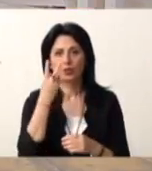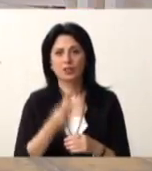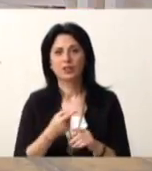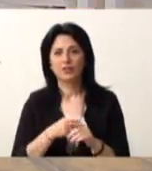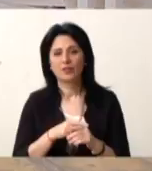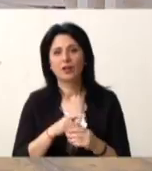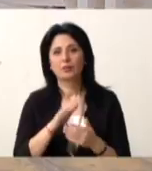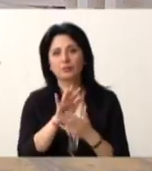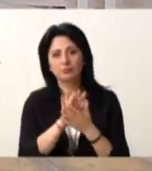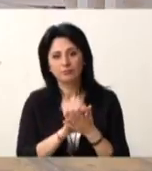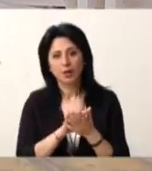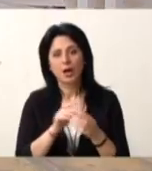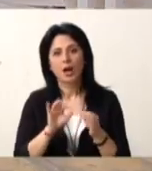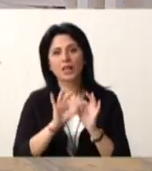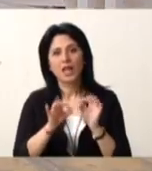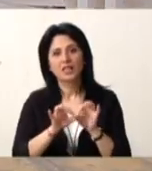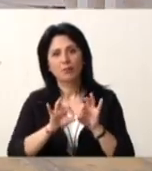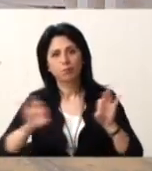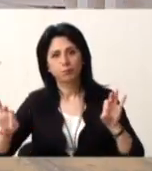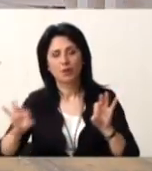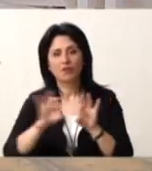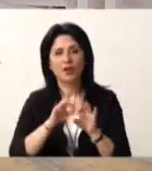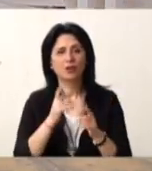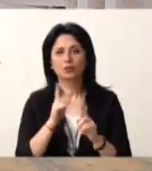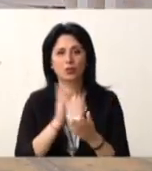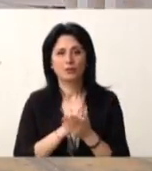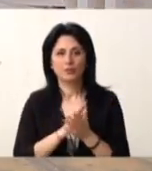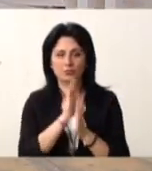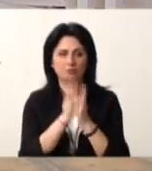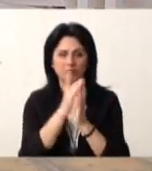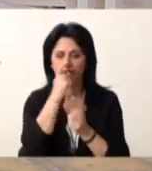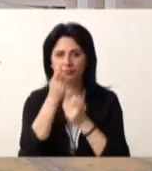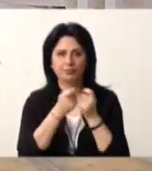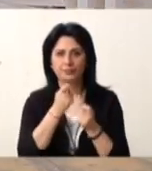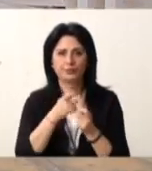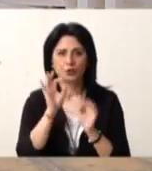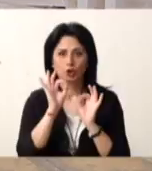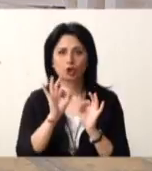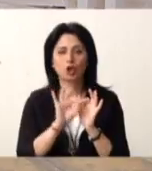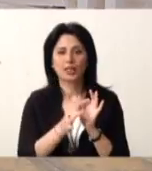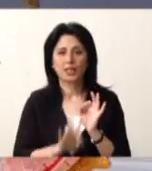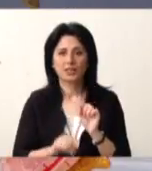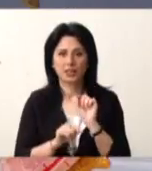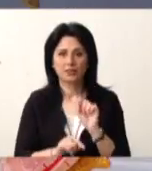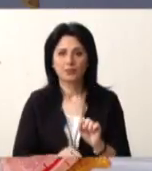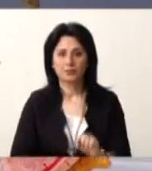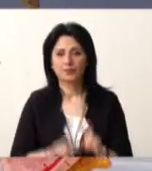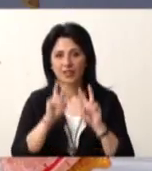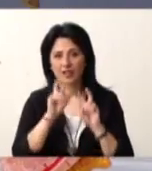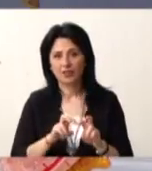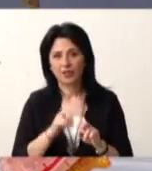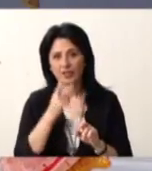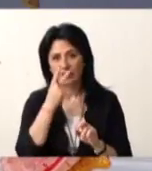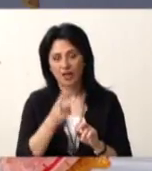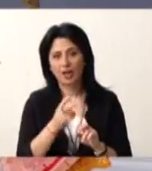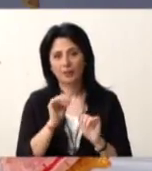არა დააგრძელებული ნაწლავი და ასე შემდეგ. ასევე შეიძლება უკნიდანაც კოლონოსკოპია, ანუ უკანა ტანიდან იგივე სწორი ნაწლავი და გამოკვლევა, როგორც